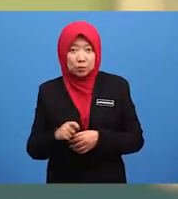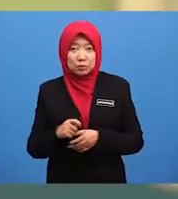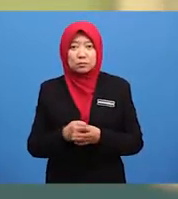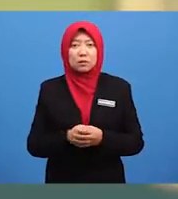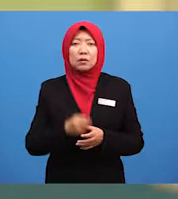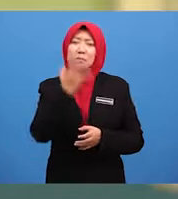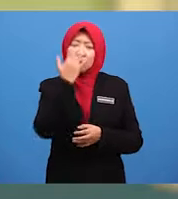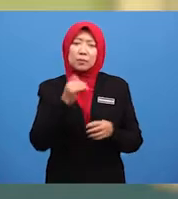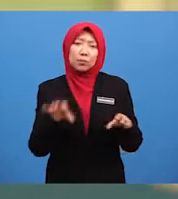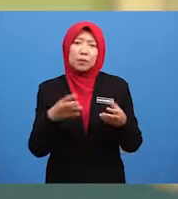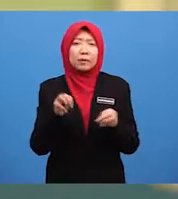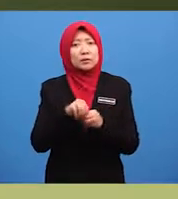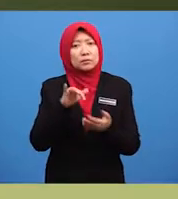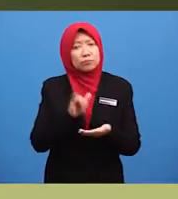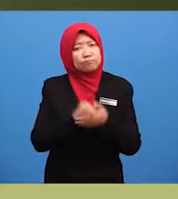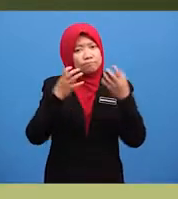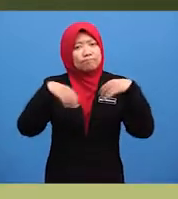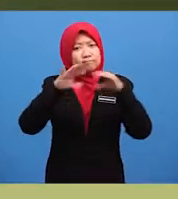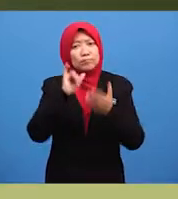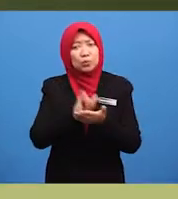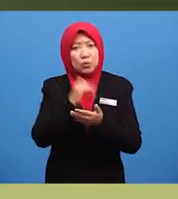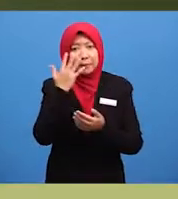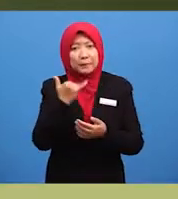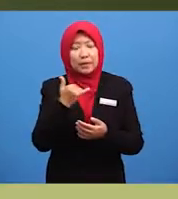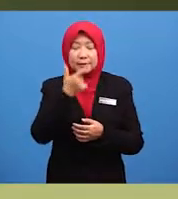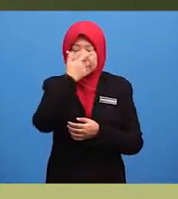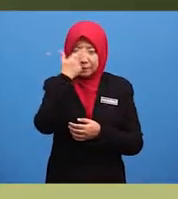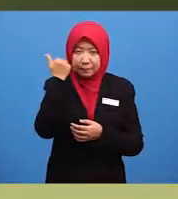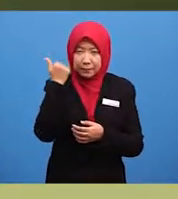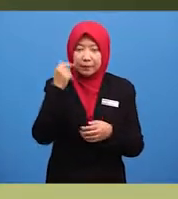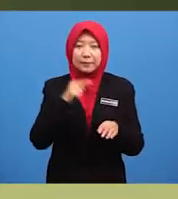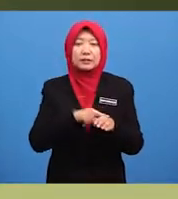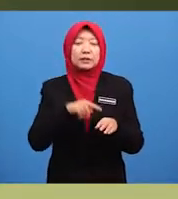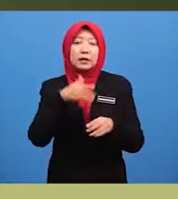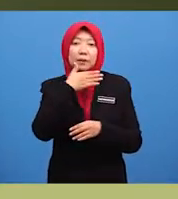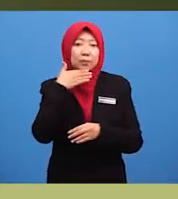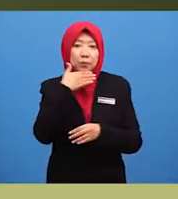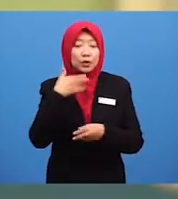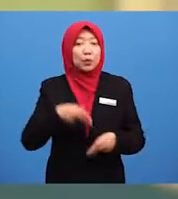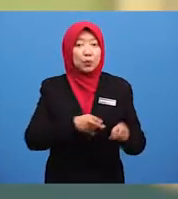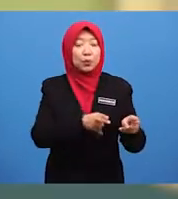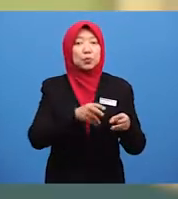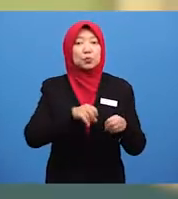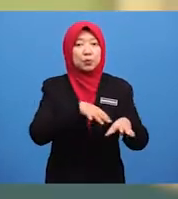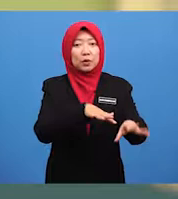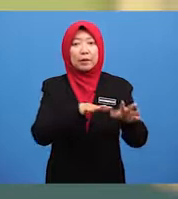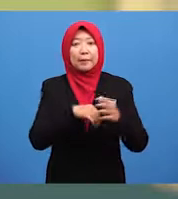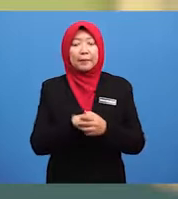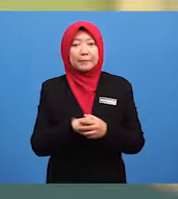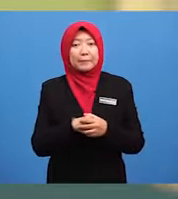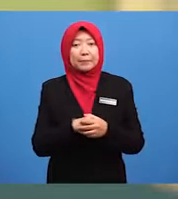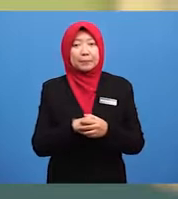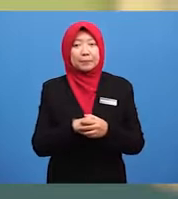cikgu buat analogi begitu? Sebab pada peringkat muda, iaitu hulu sungai, istilah